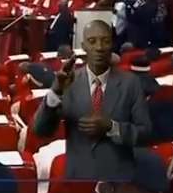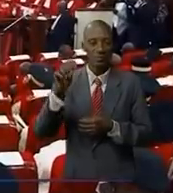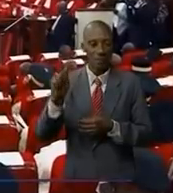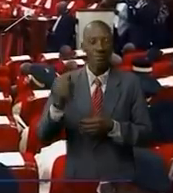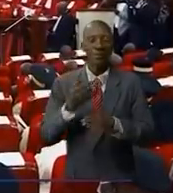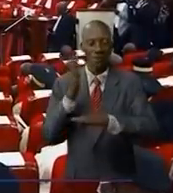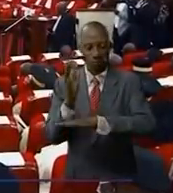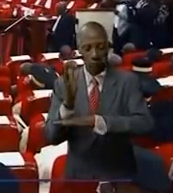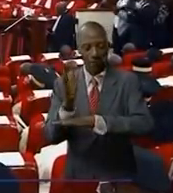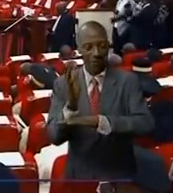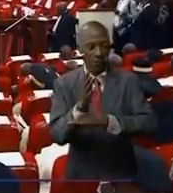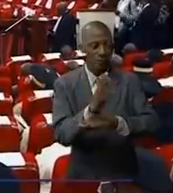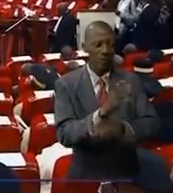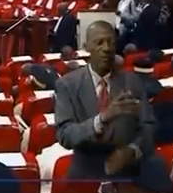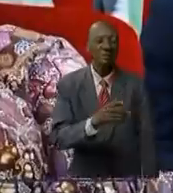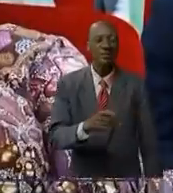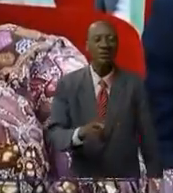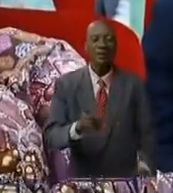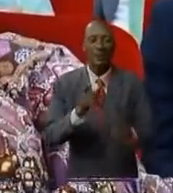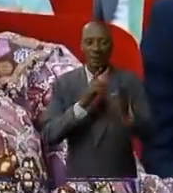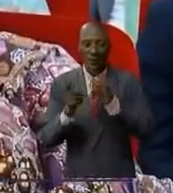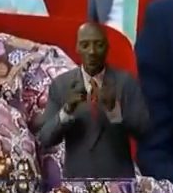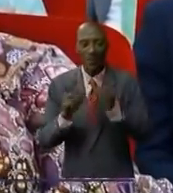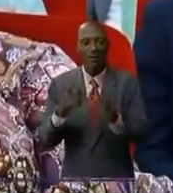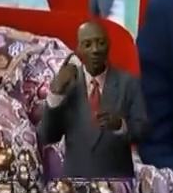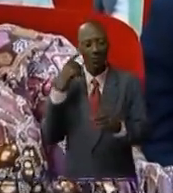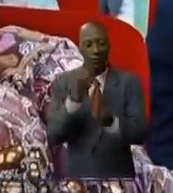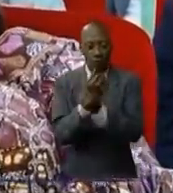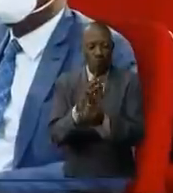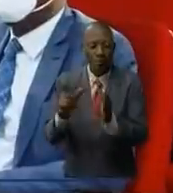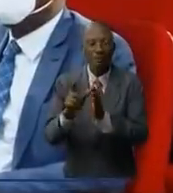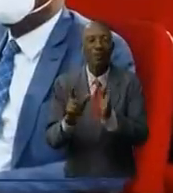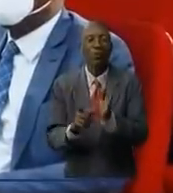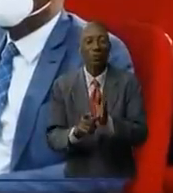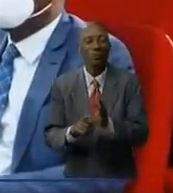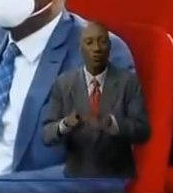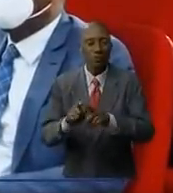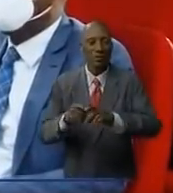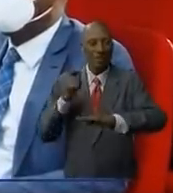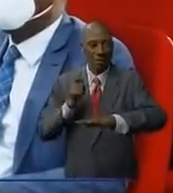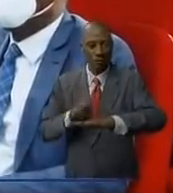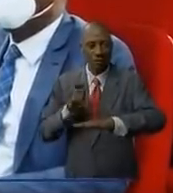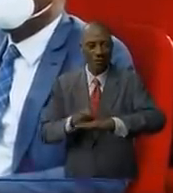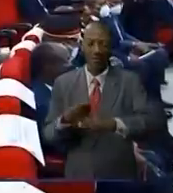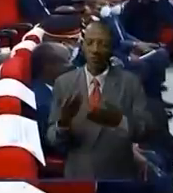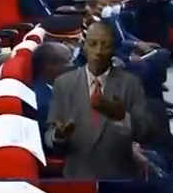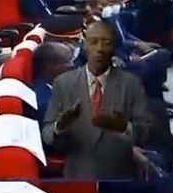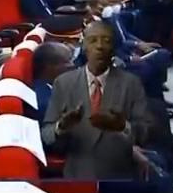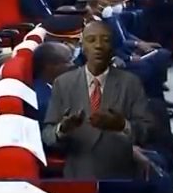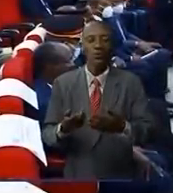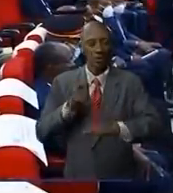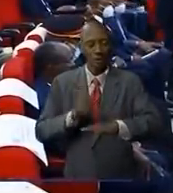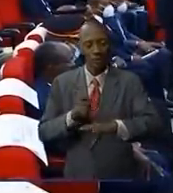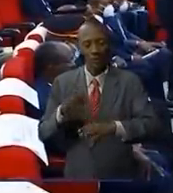plaidoirie, s'est appesanti sur la question du respect des lois et de la justice en tant que ciment de la cohésion et